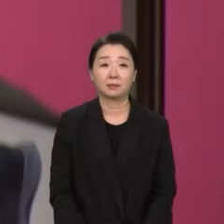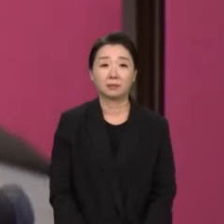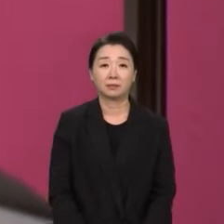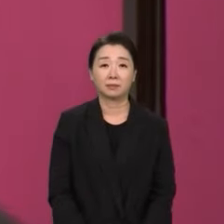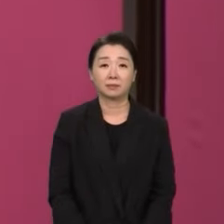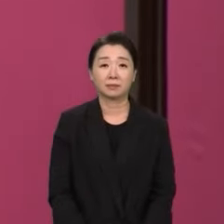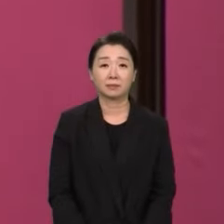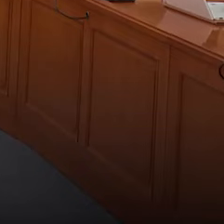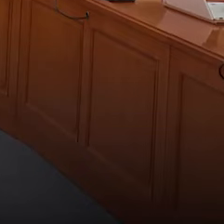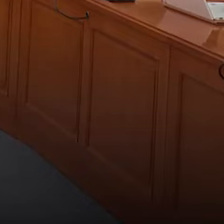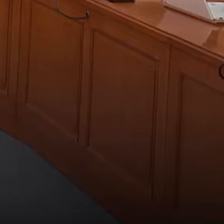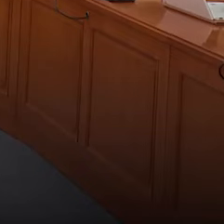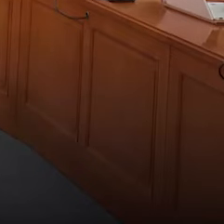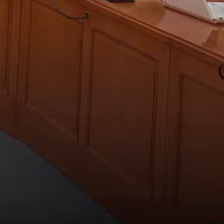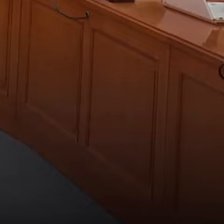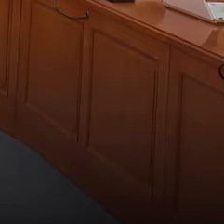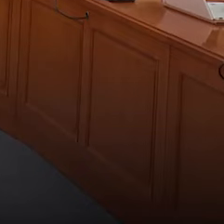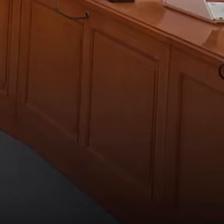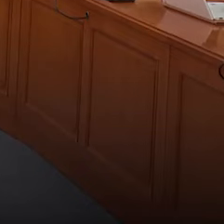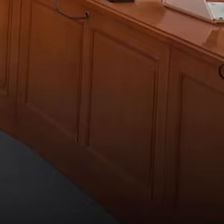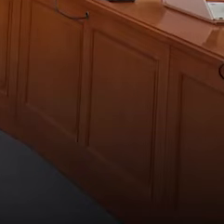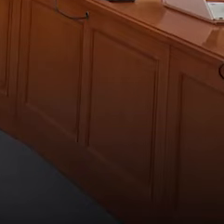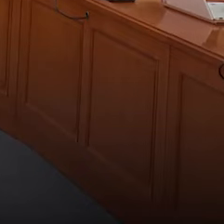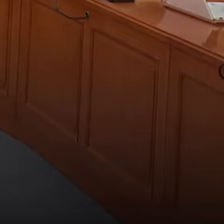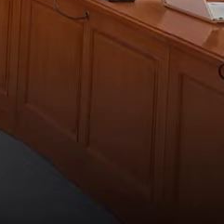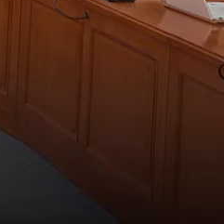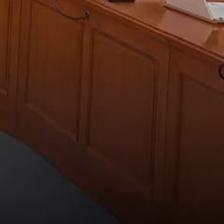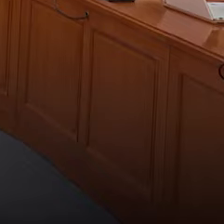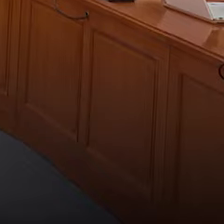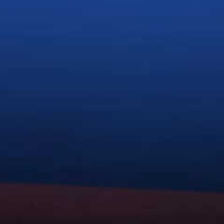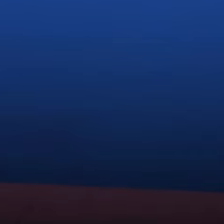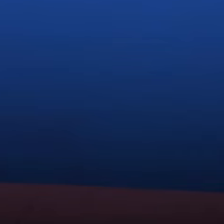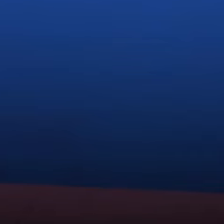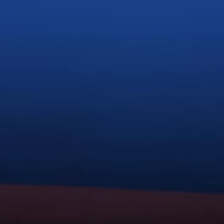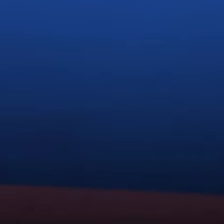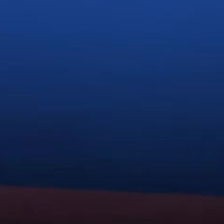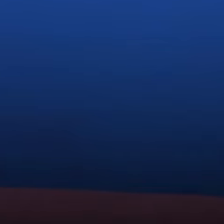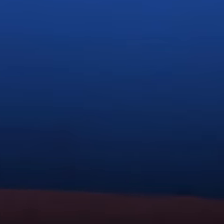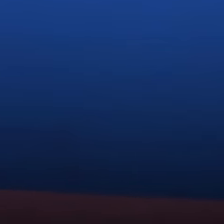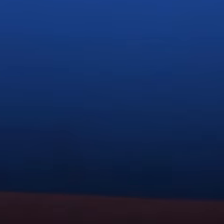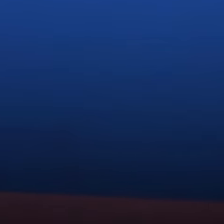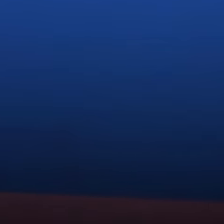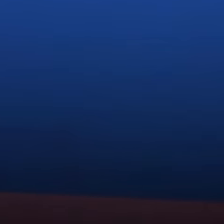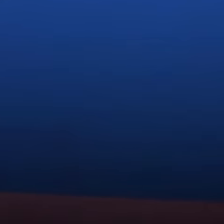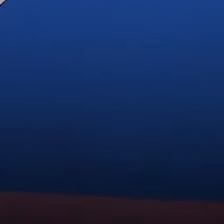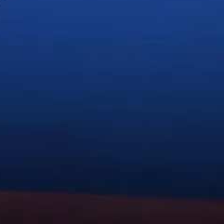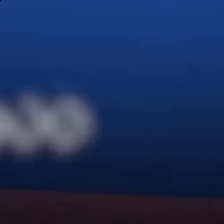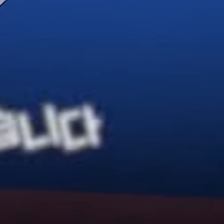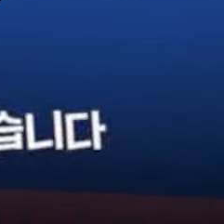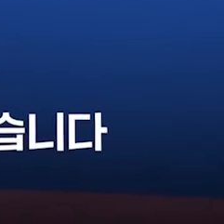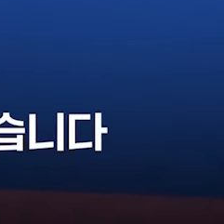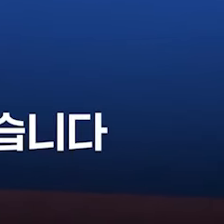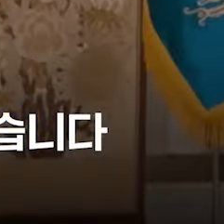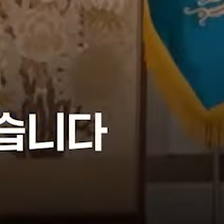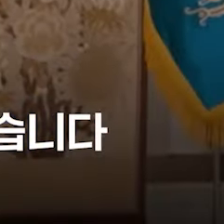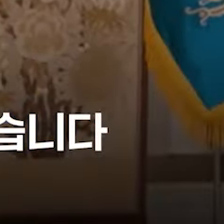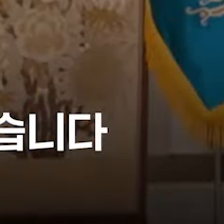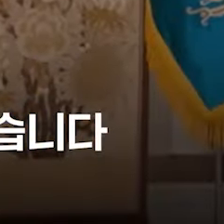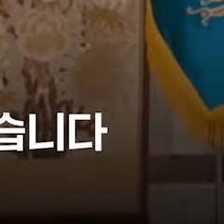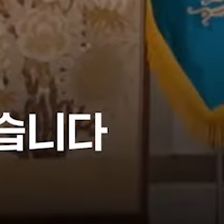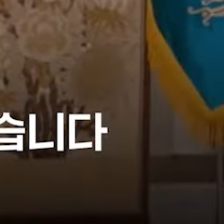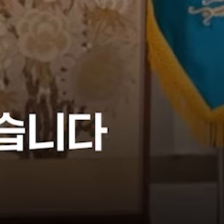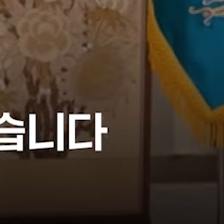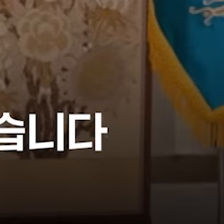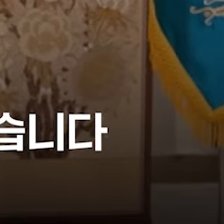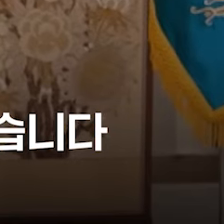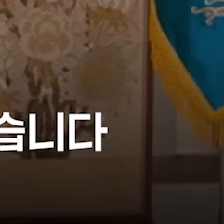JTBC 유선입니다. 더불어민주당 김민석 수석 최고위원은 추석밥상의 최대 화두는 의료 대란과 대통령